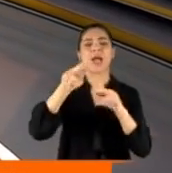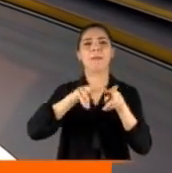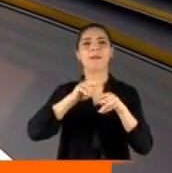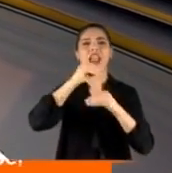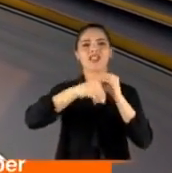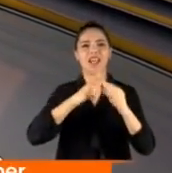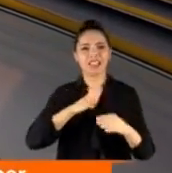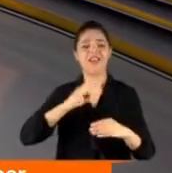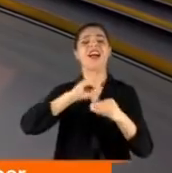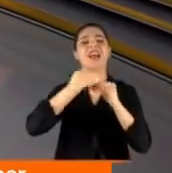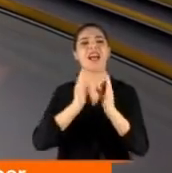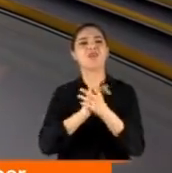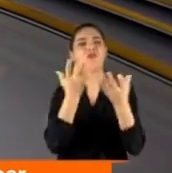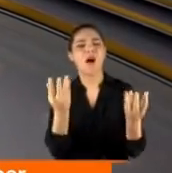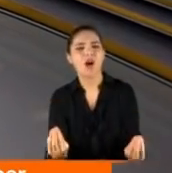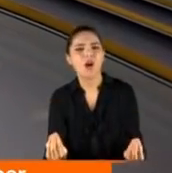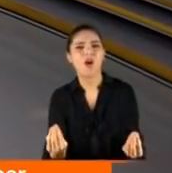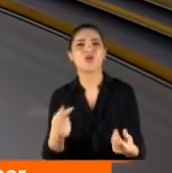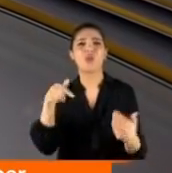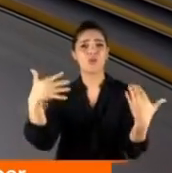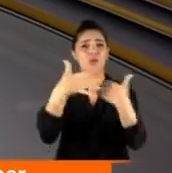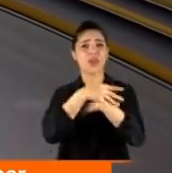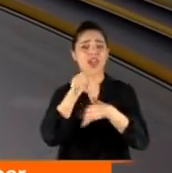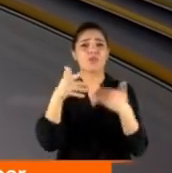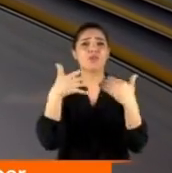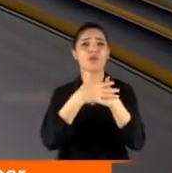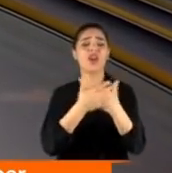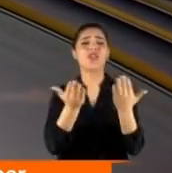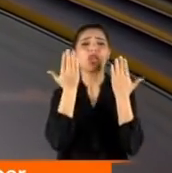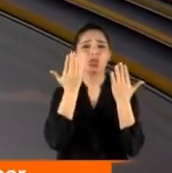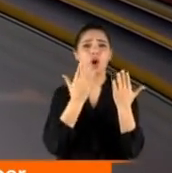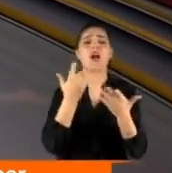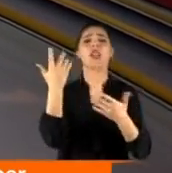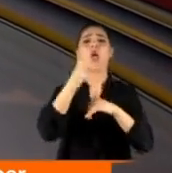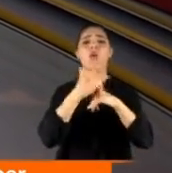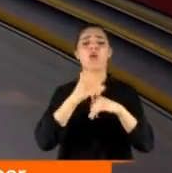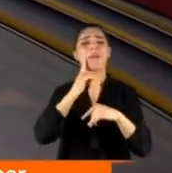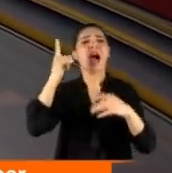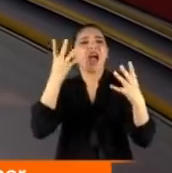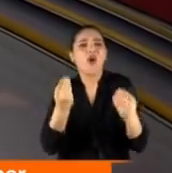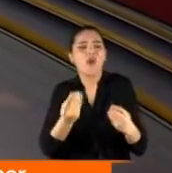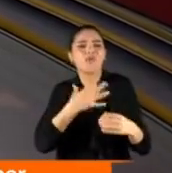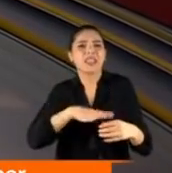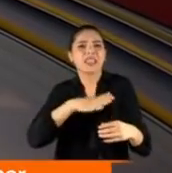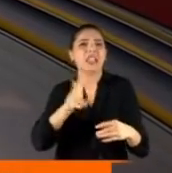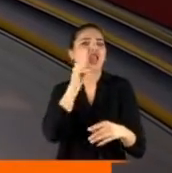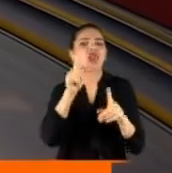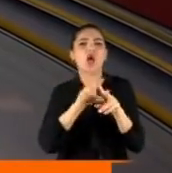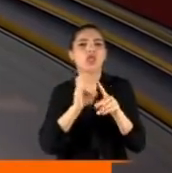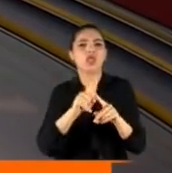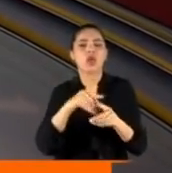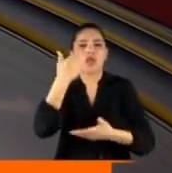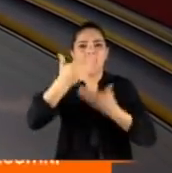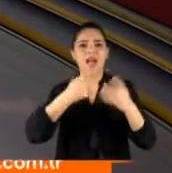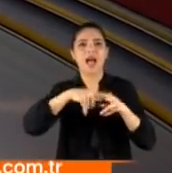ediyor. Kandiliniz mübarek olsun efendim. Bu gecenin ve bu gece edilen duaların ülkemize hayır getirmesini diliyorum. Son bir notu da hemen aktaralım.